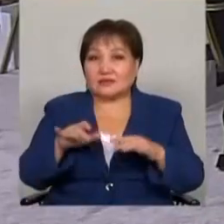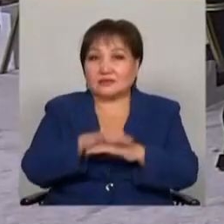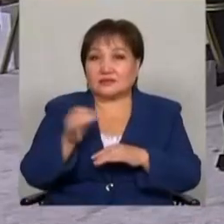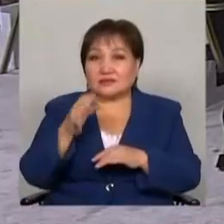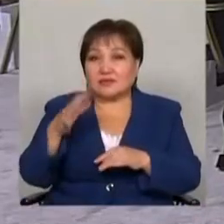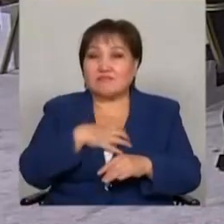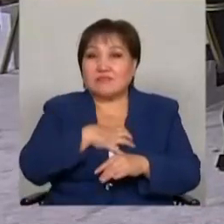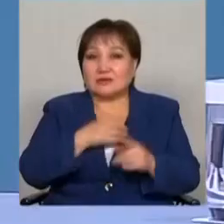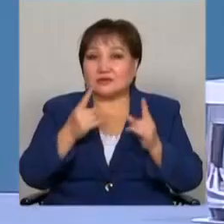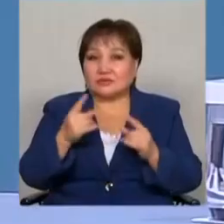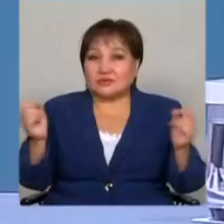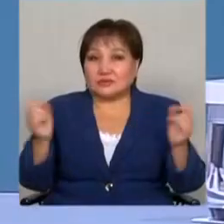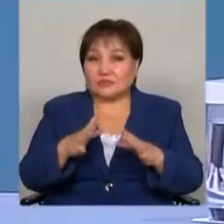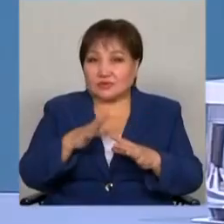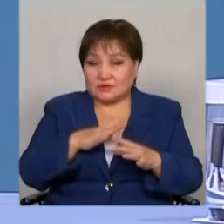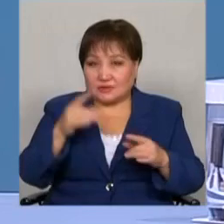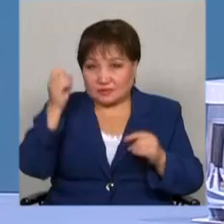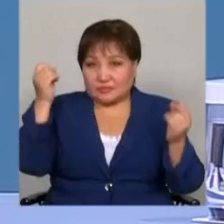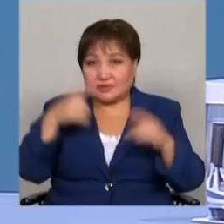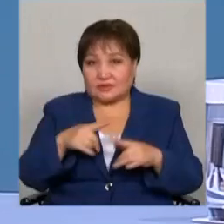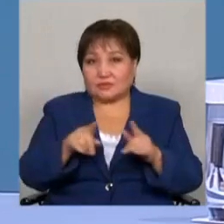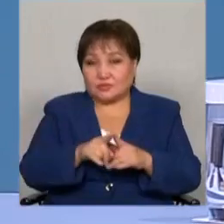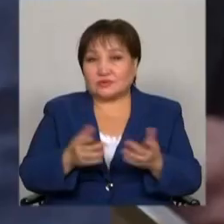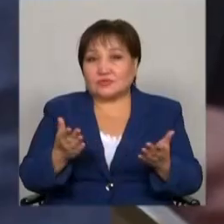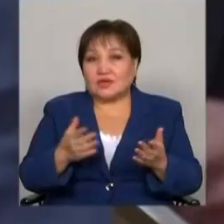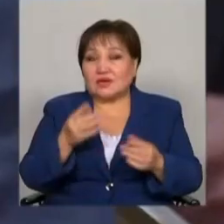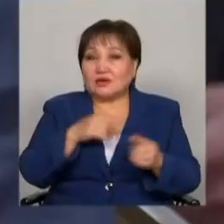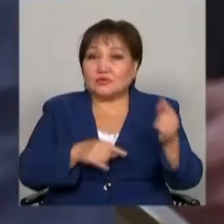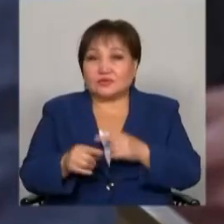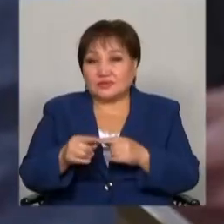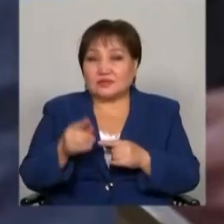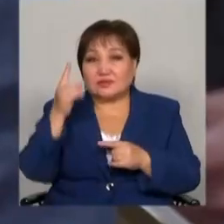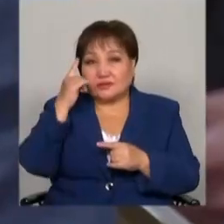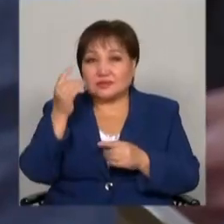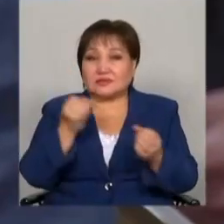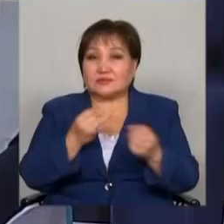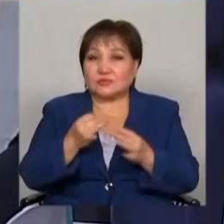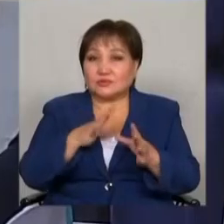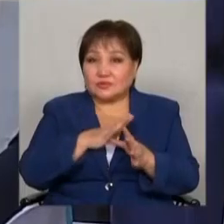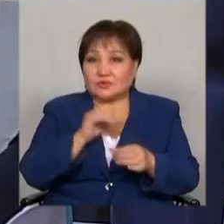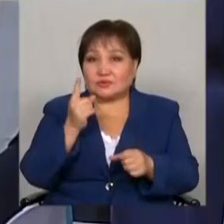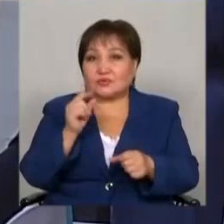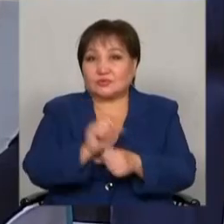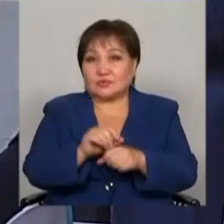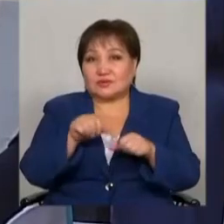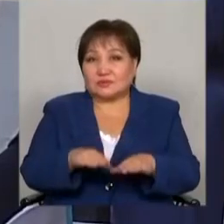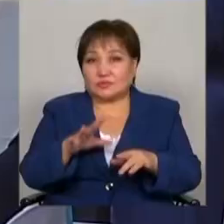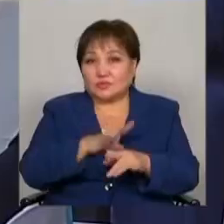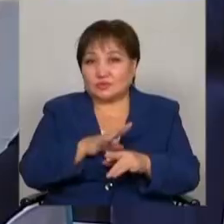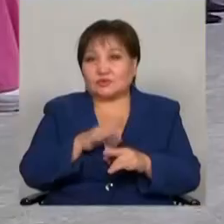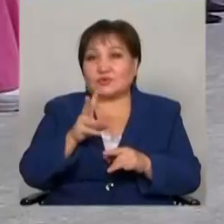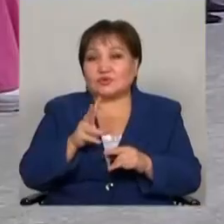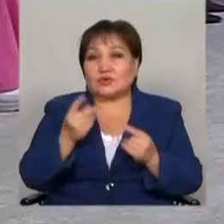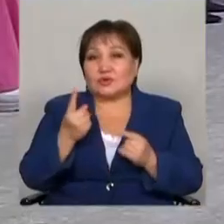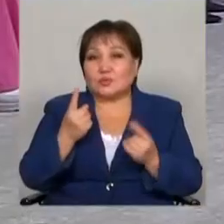болғаны белгілі. Күлтөбенің басында халық өзара ақылдаса отырып, бір тоқтамға келген. Осылай деген президент бұл жолы да құрылтайдың Ұлытауда өтуінің өзіндік